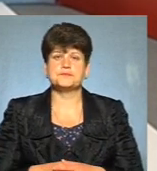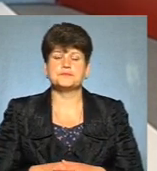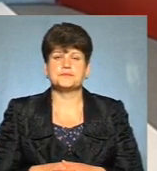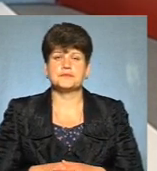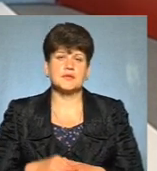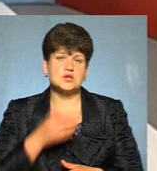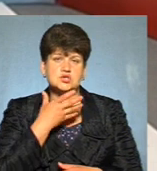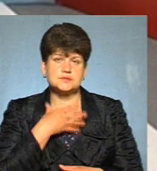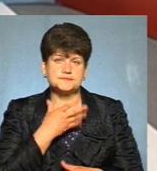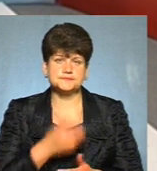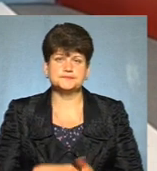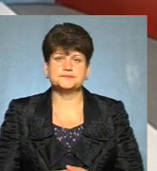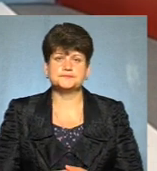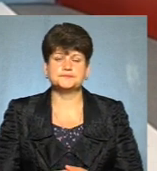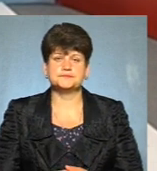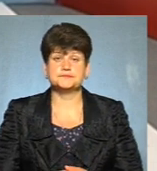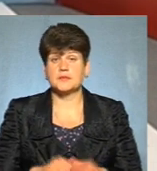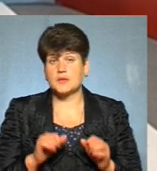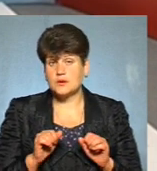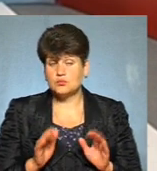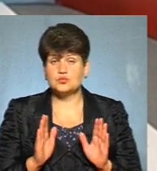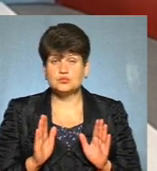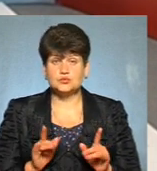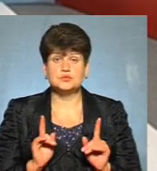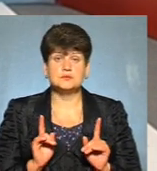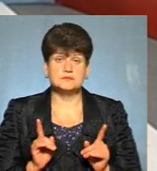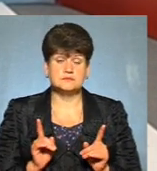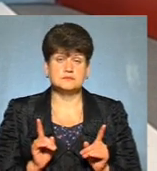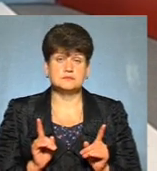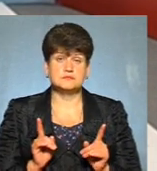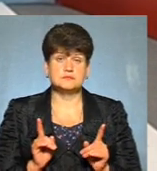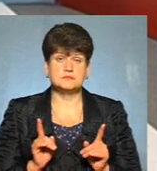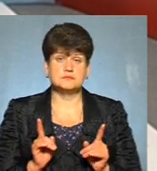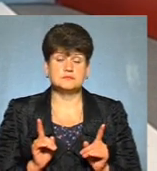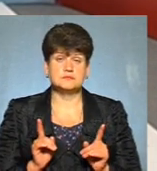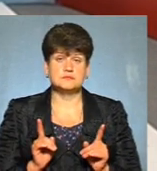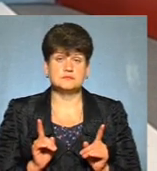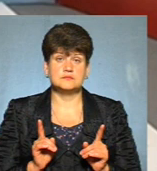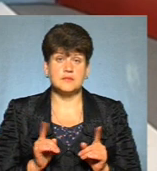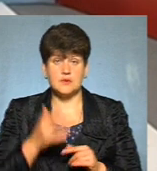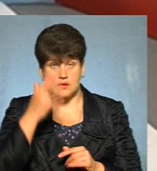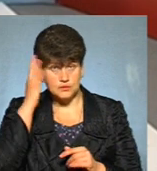ділянки шиї і можуть бути навіть ділянки волосистих покривів на